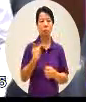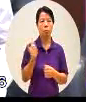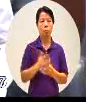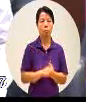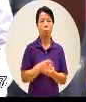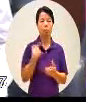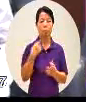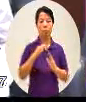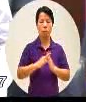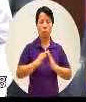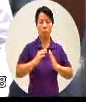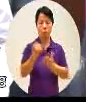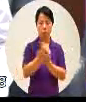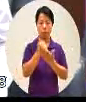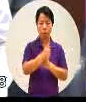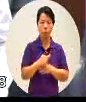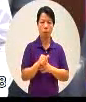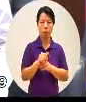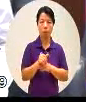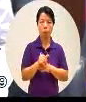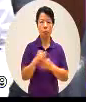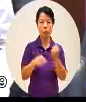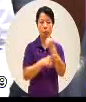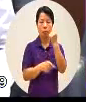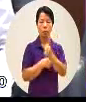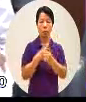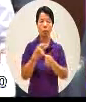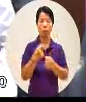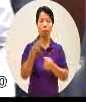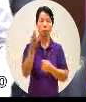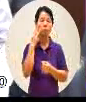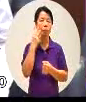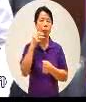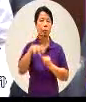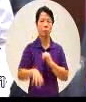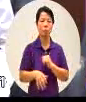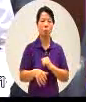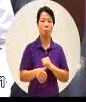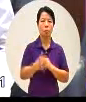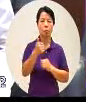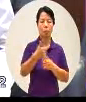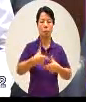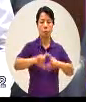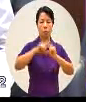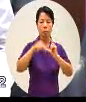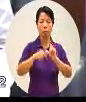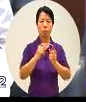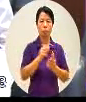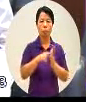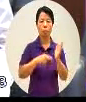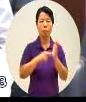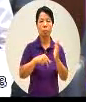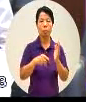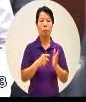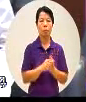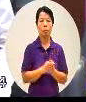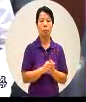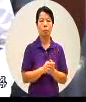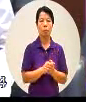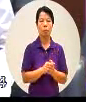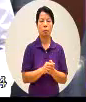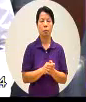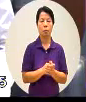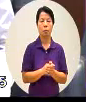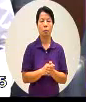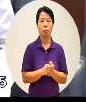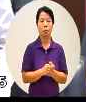我解惑一下。哎，我越听啊，我两个越灰啊，真正那个许局长。 兼顾